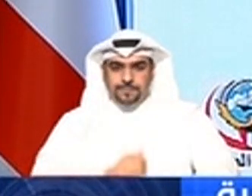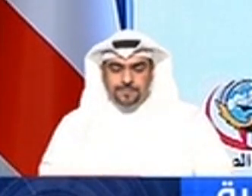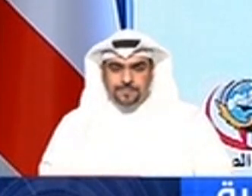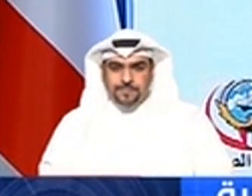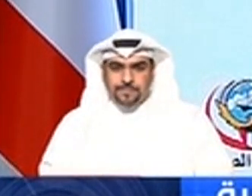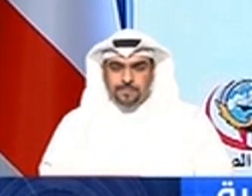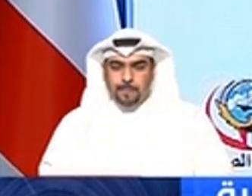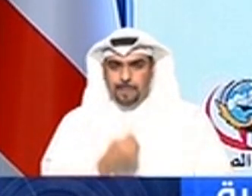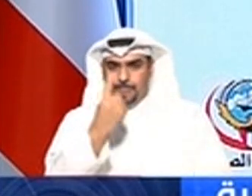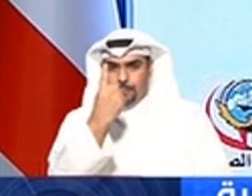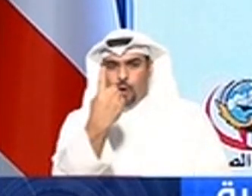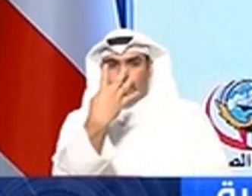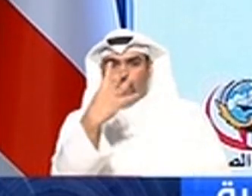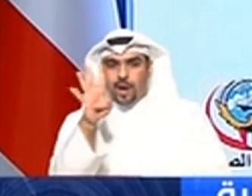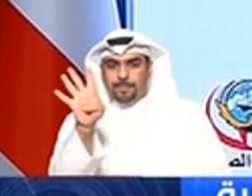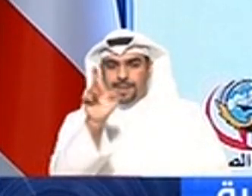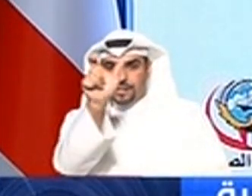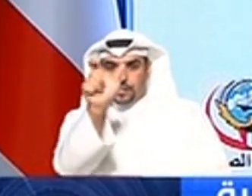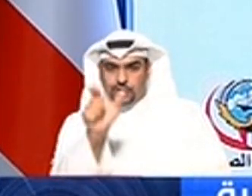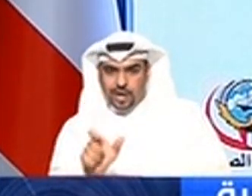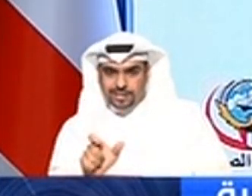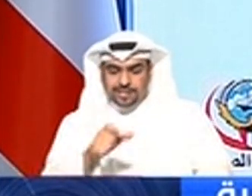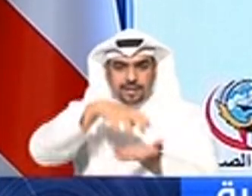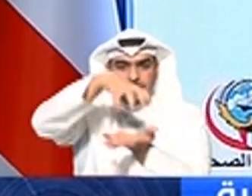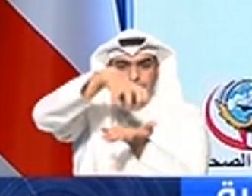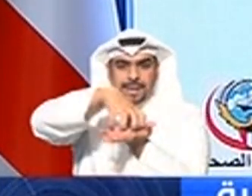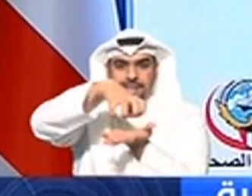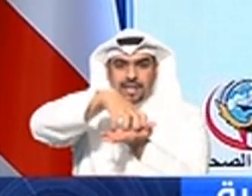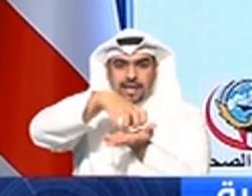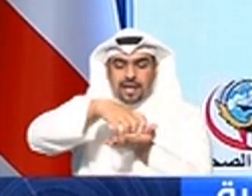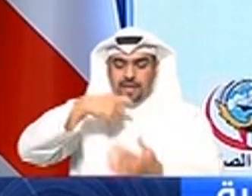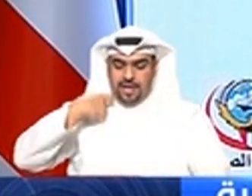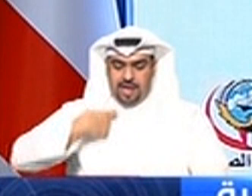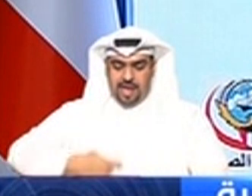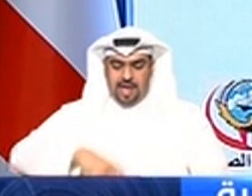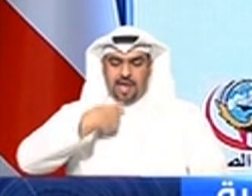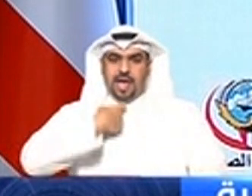و41 حالة في منطقة خيطان.